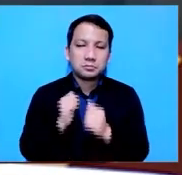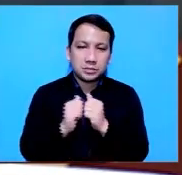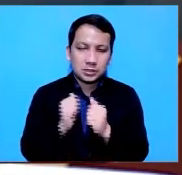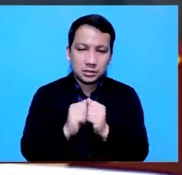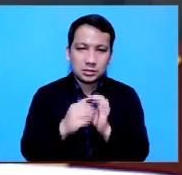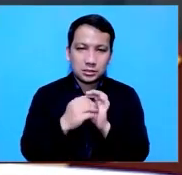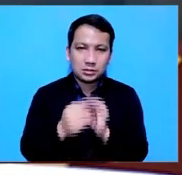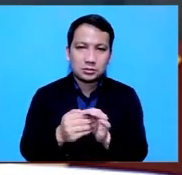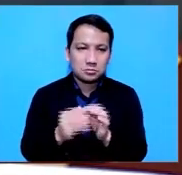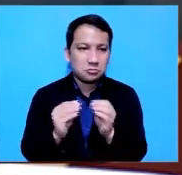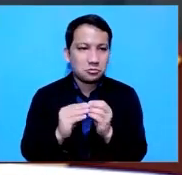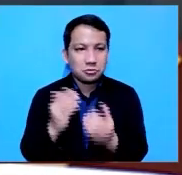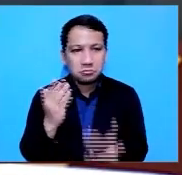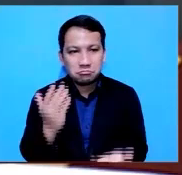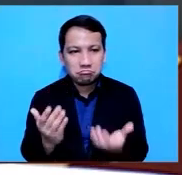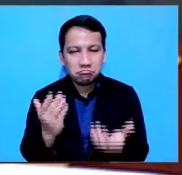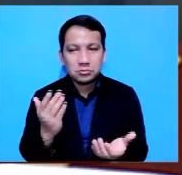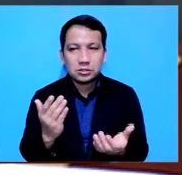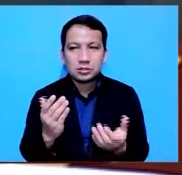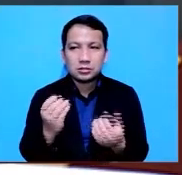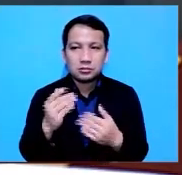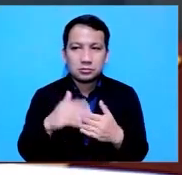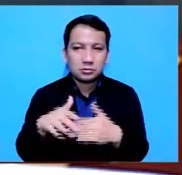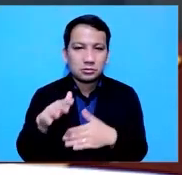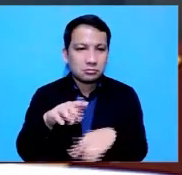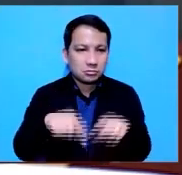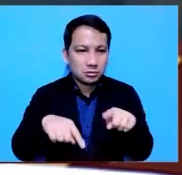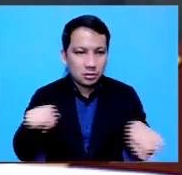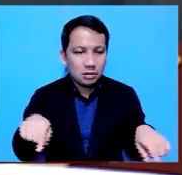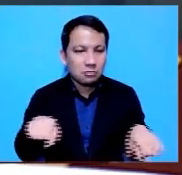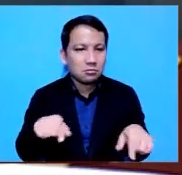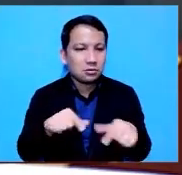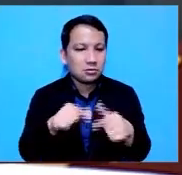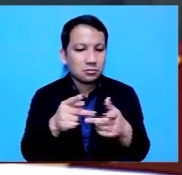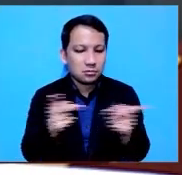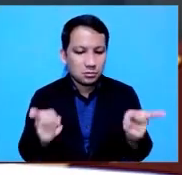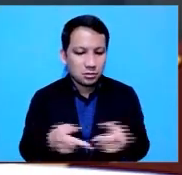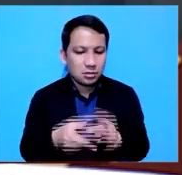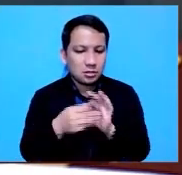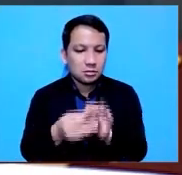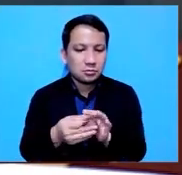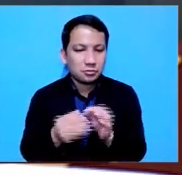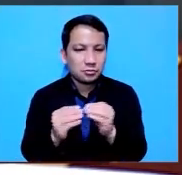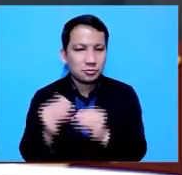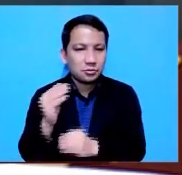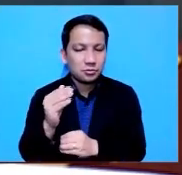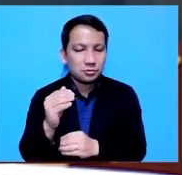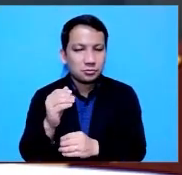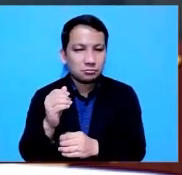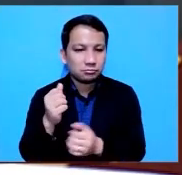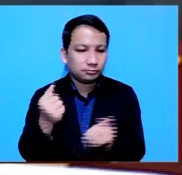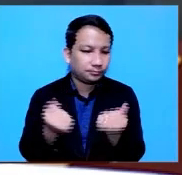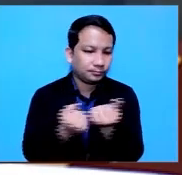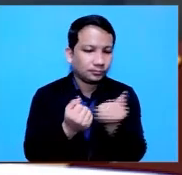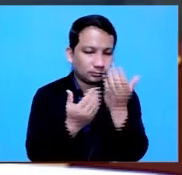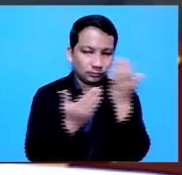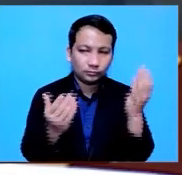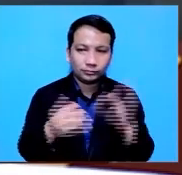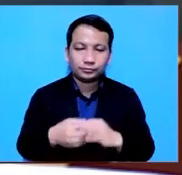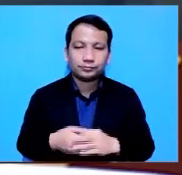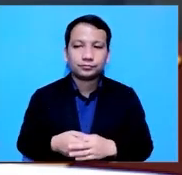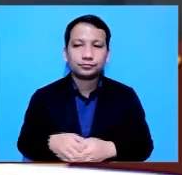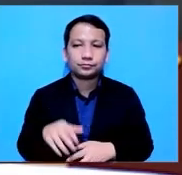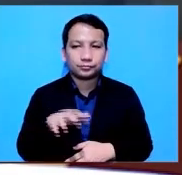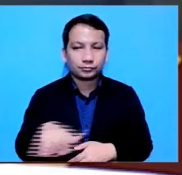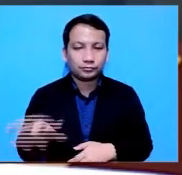barring the occurrence of any further shocks coming from the supply side, turn to